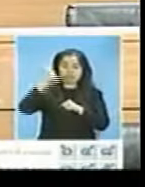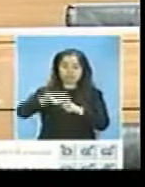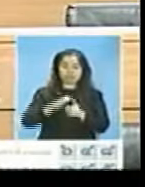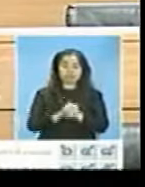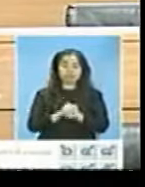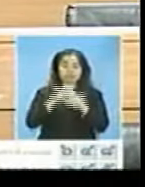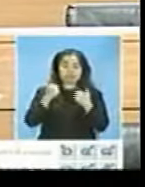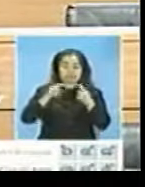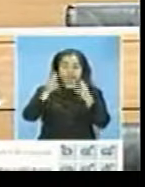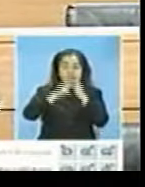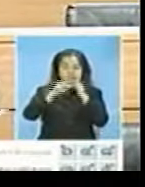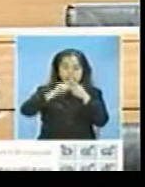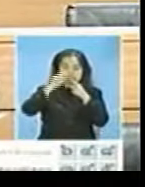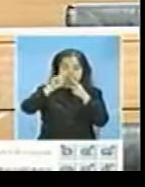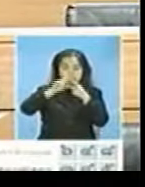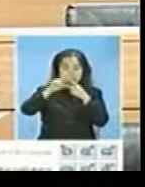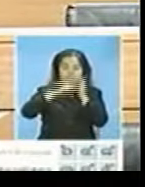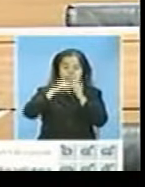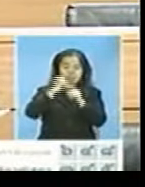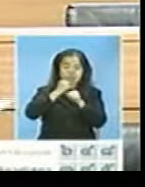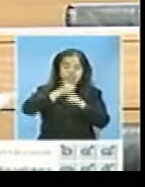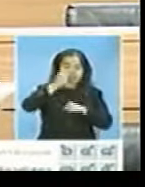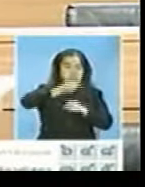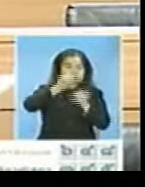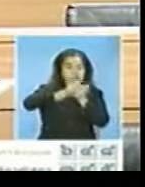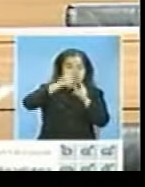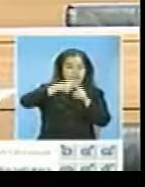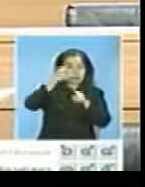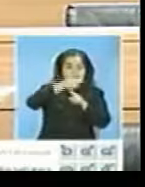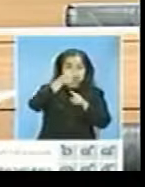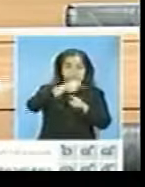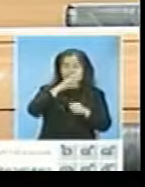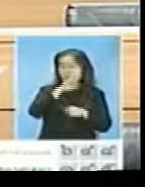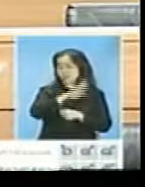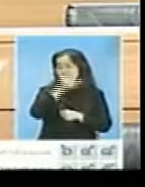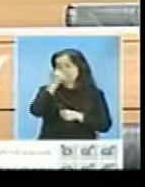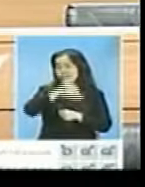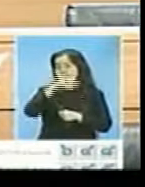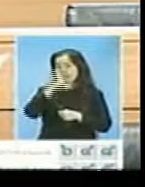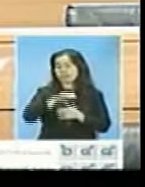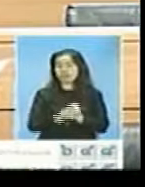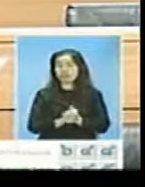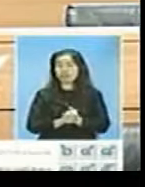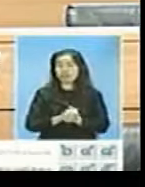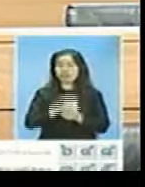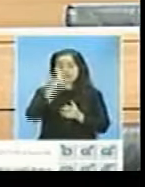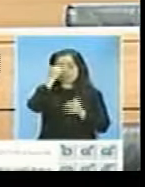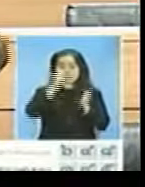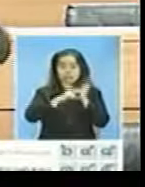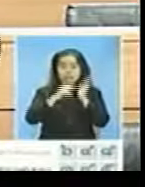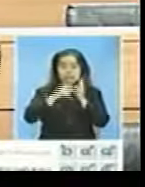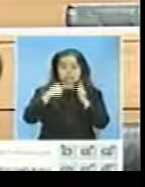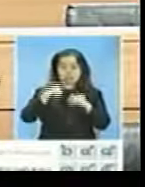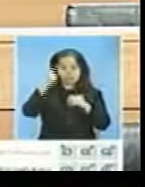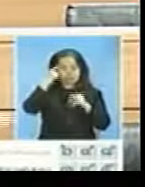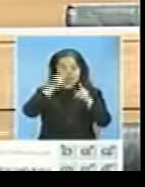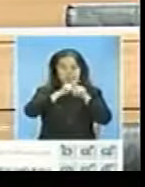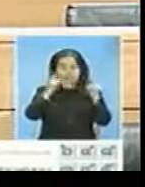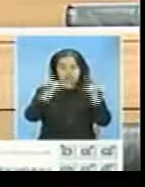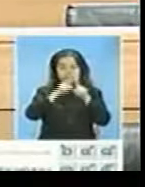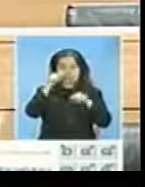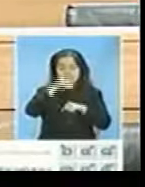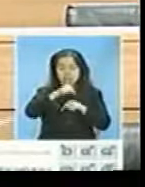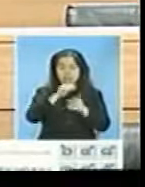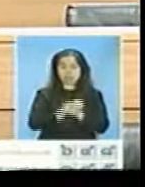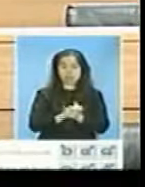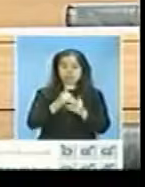ครับไปห้ามข้าราชการประจําผมไม่ห้ามนะครับในความเห็นผมนะครับอันนี้ครับที่ผมเห็นต่างกับกรรมาธิการ